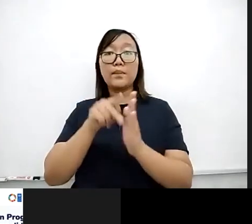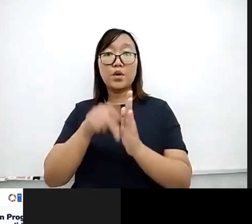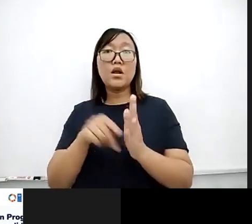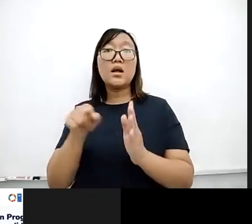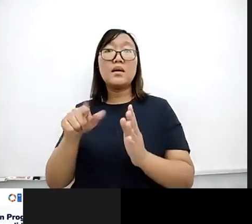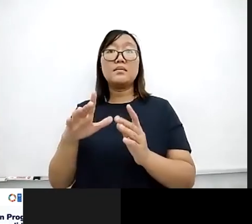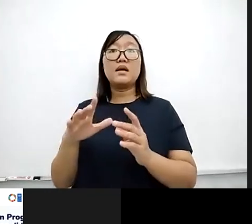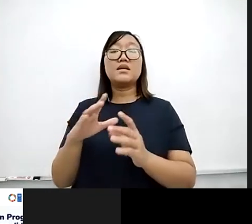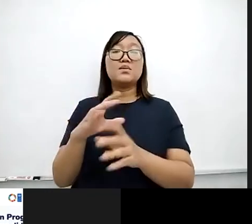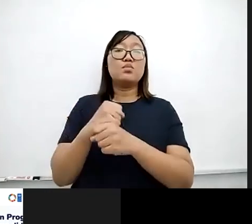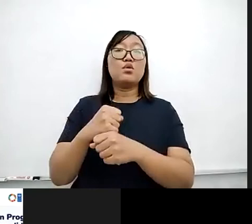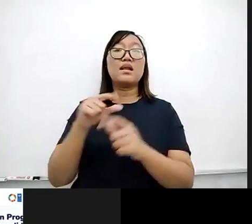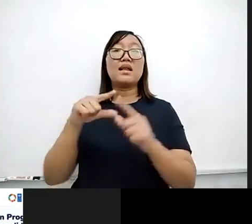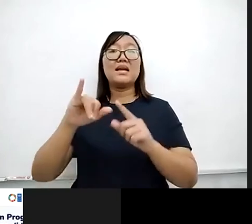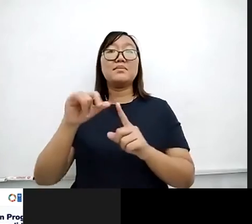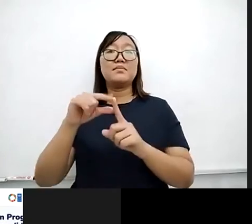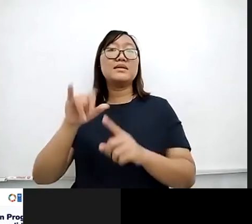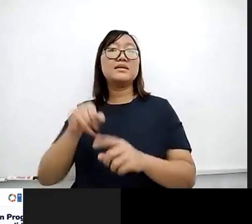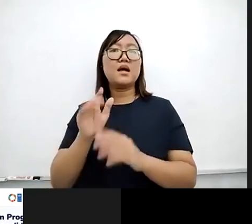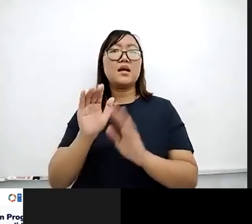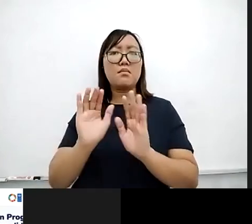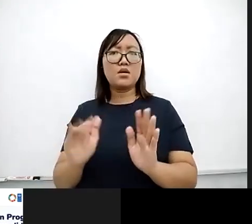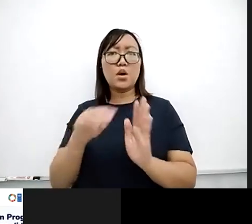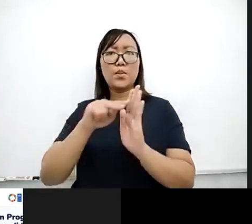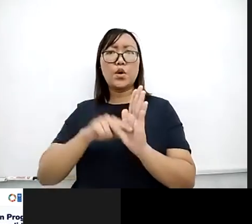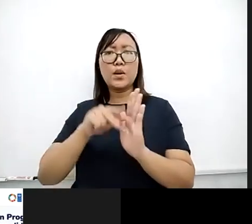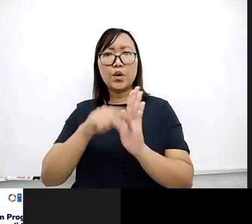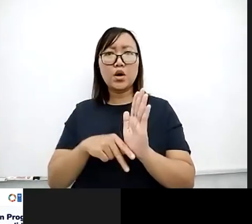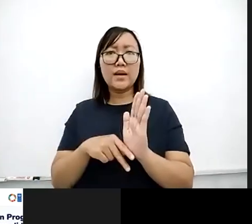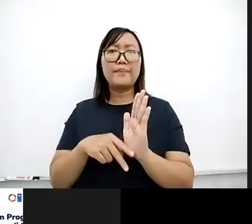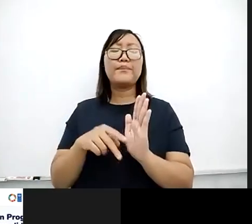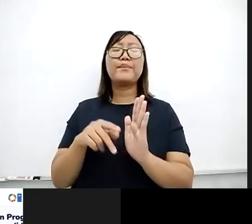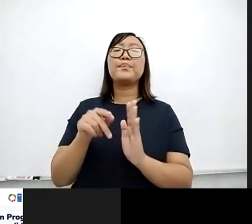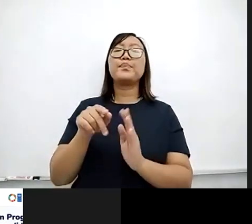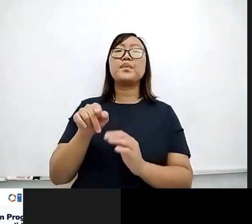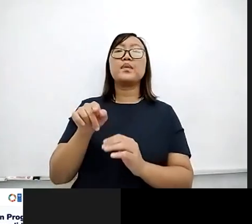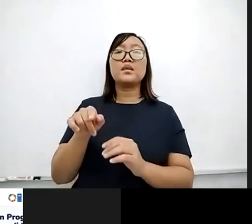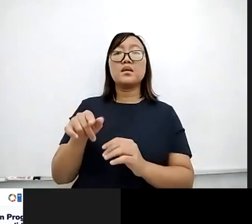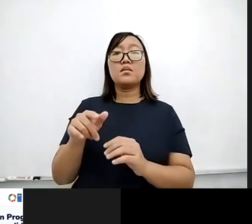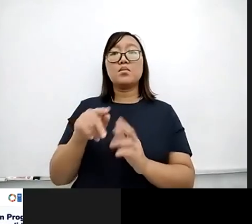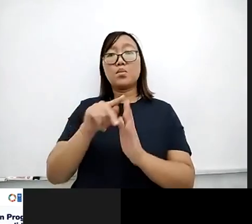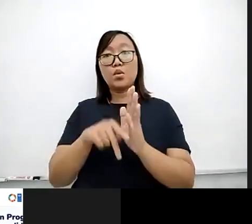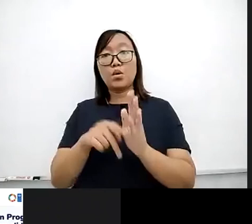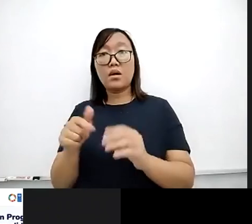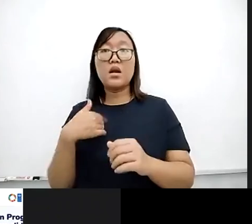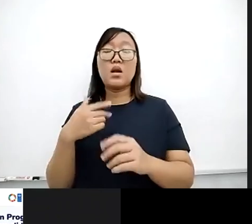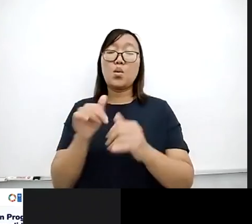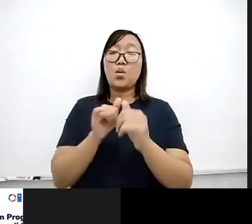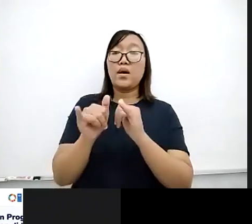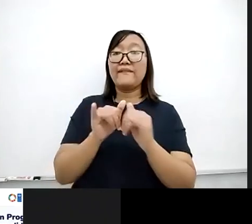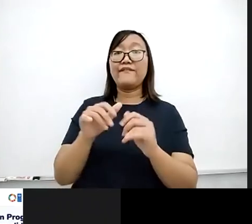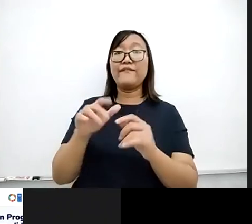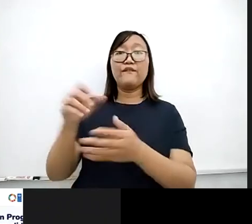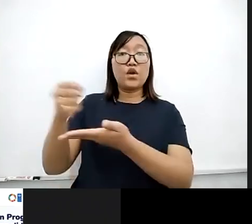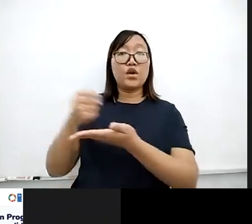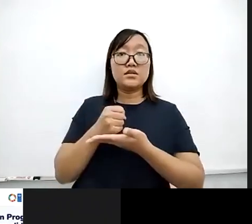disana ada beberapa program termasuk didalamnya juga pke disitu ada programnya kemudian ada wifi pondation kemudian ada